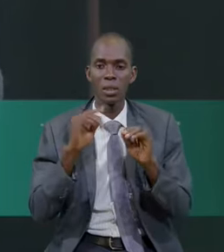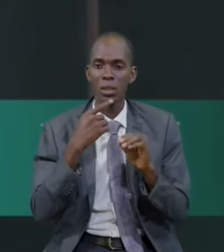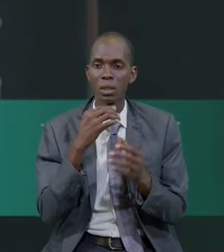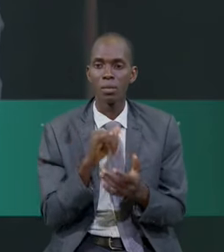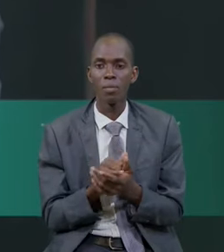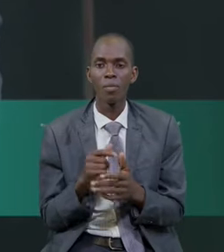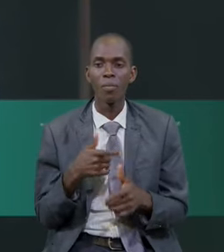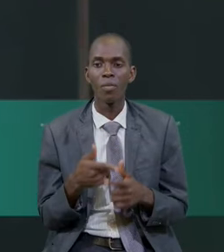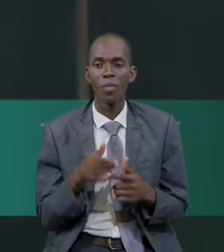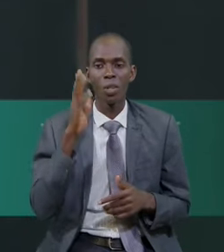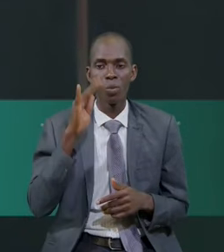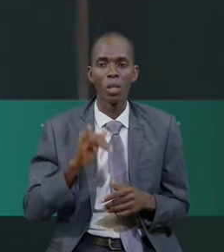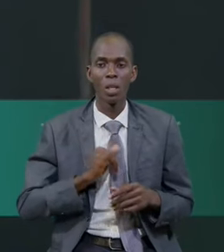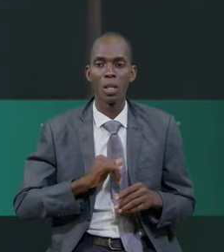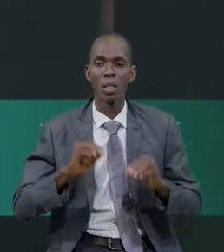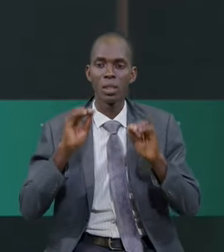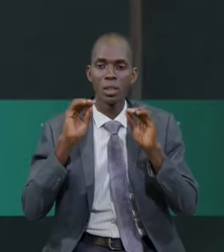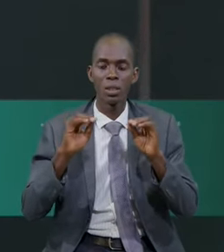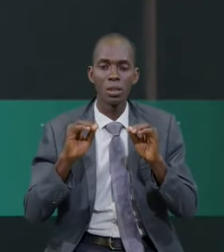J'enseignerai tes voies à ceux qui les transgressent,